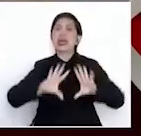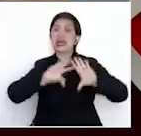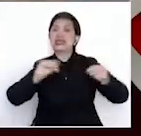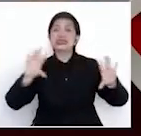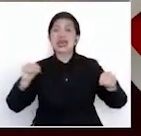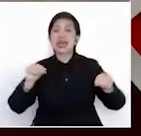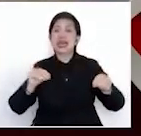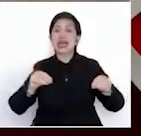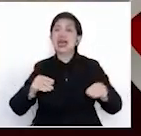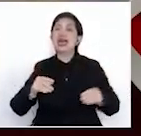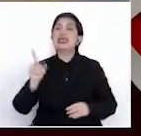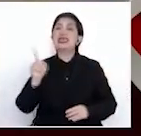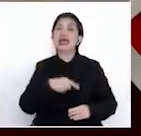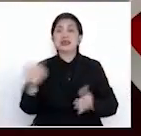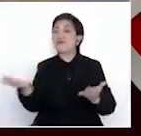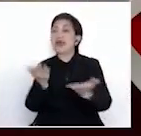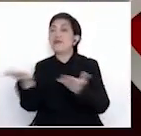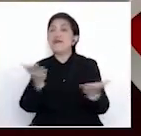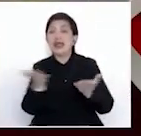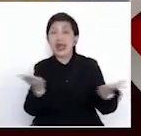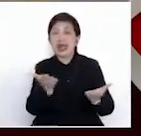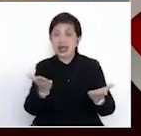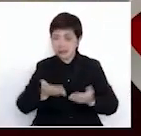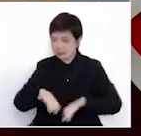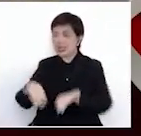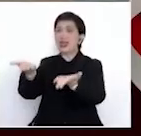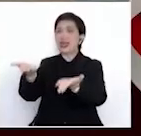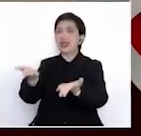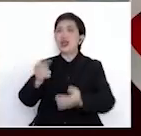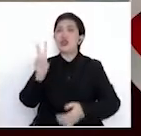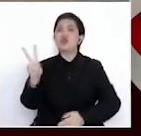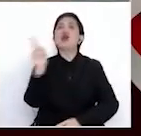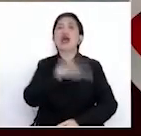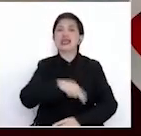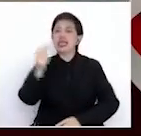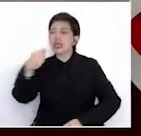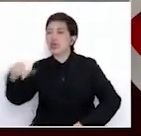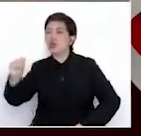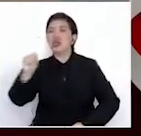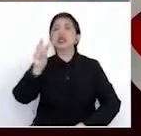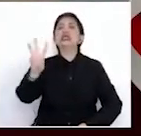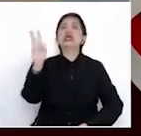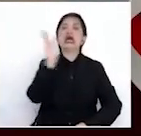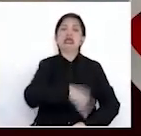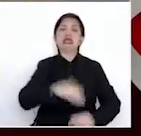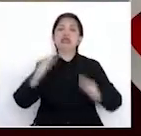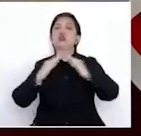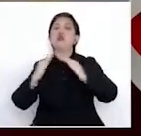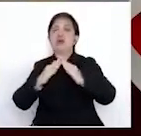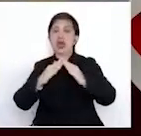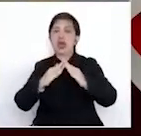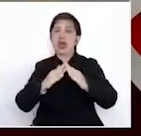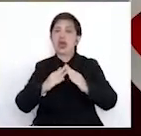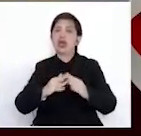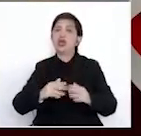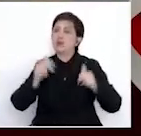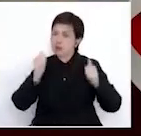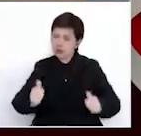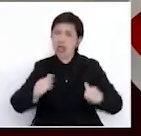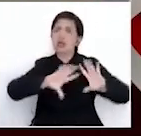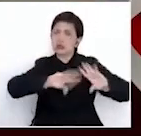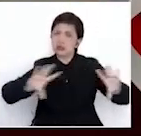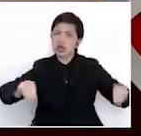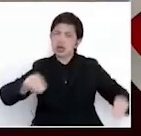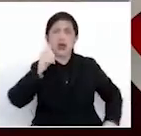lakukan dan untuk itu Du hari di kantor 3 hari di rumah dan mereka bisa bekerja dengan